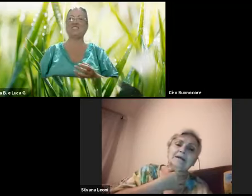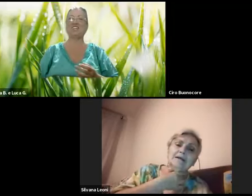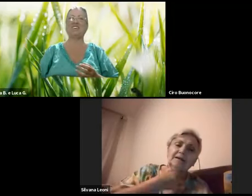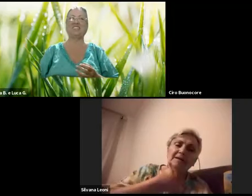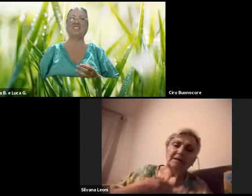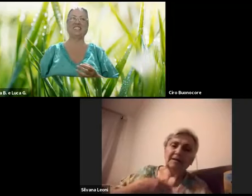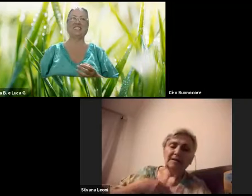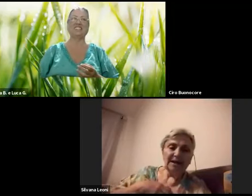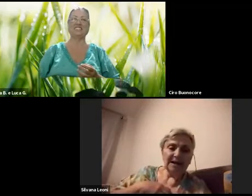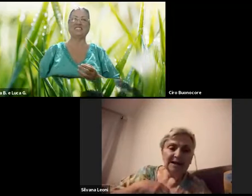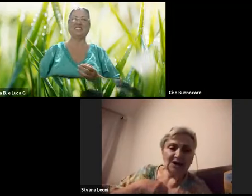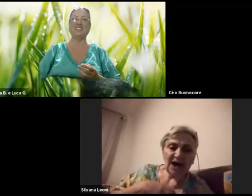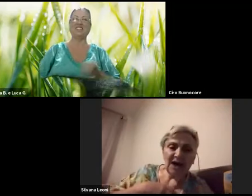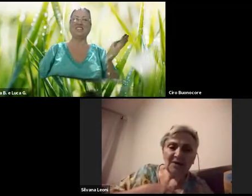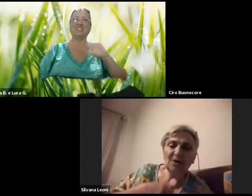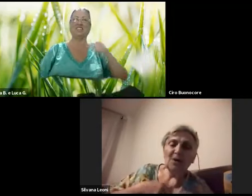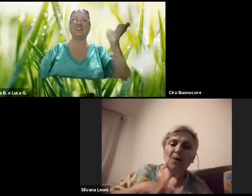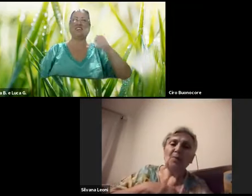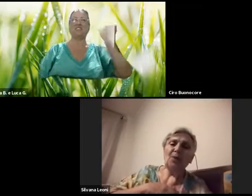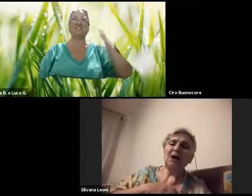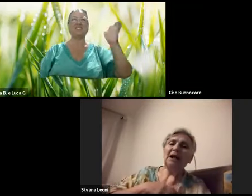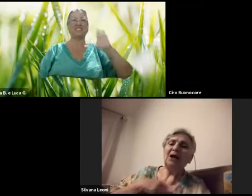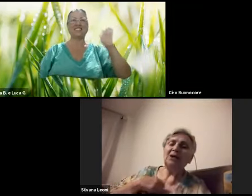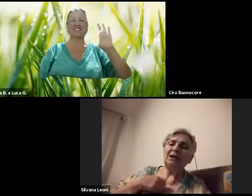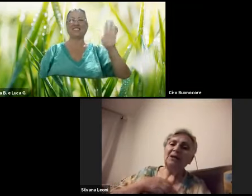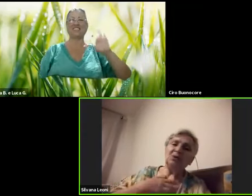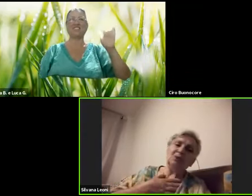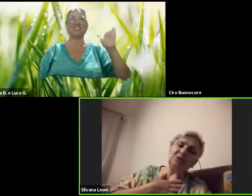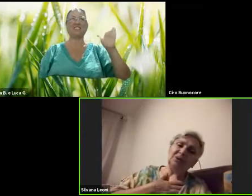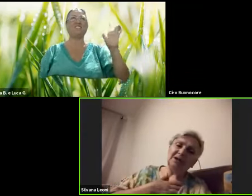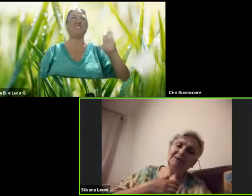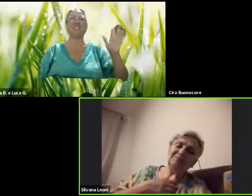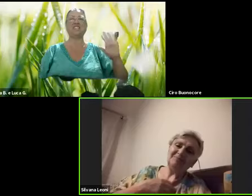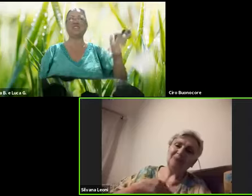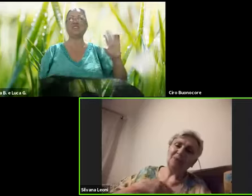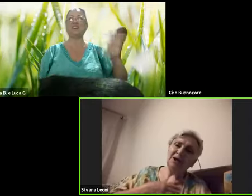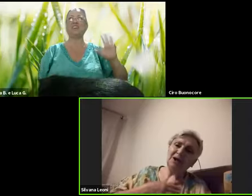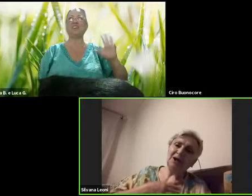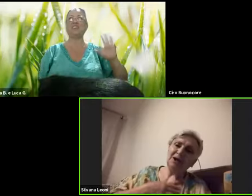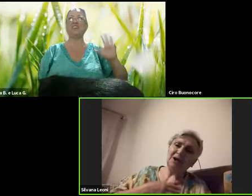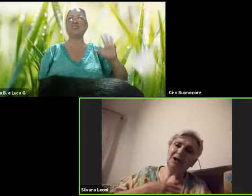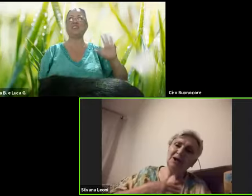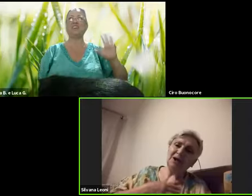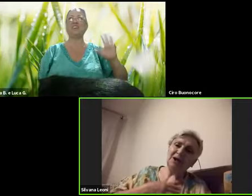Grazie, ciao. Notte a tutti. Buonanotte, ciao. Buonanotte a tutti. Ciao, ciao, passi e chiudo.